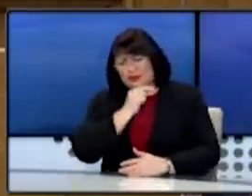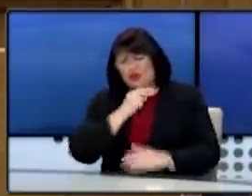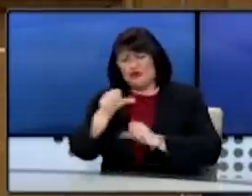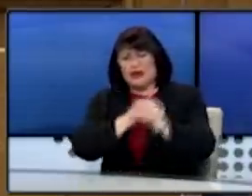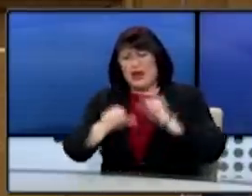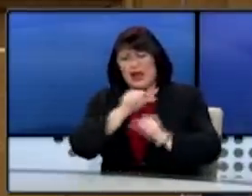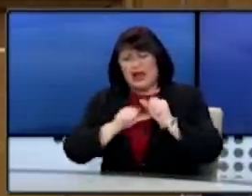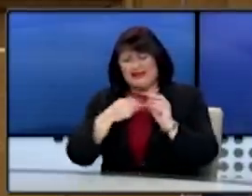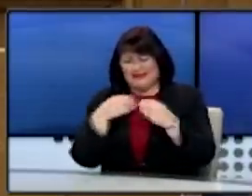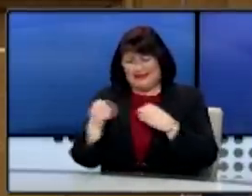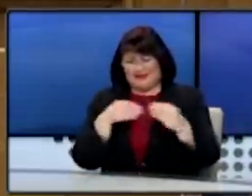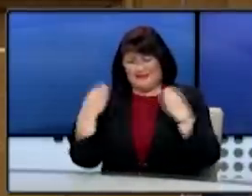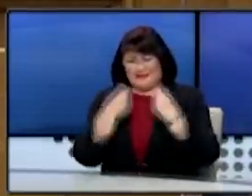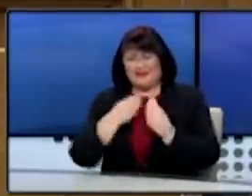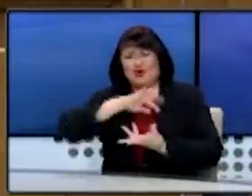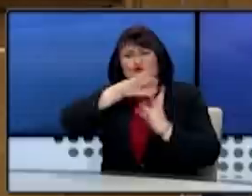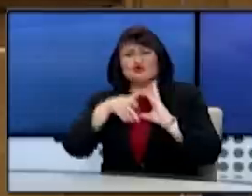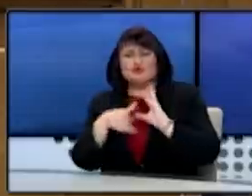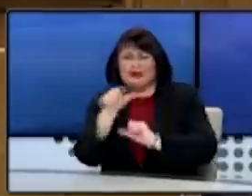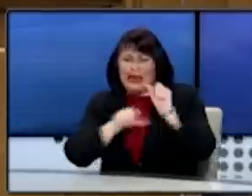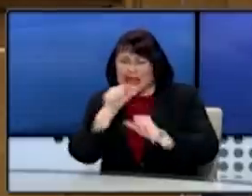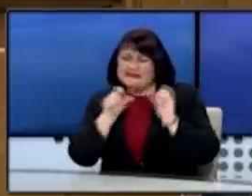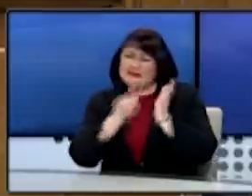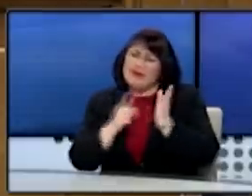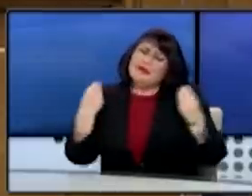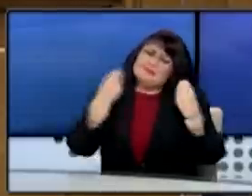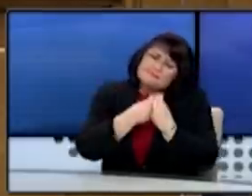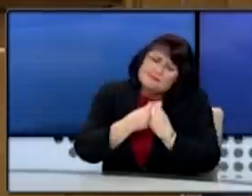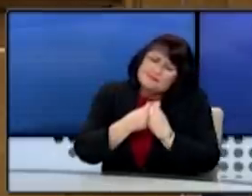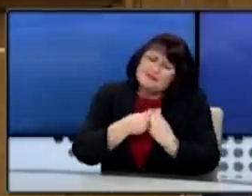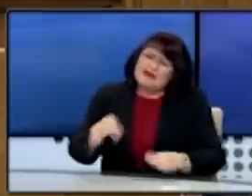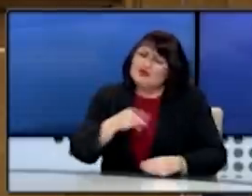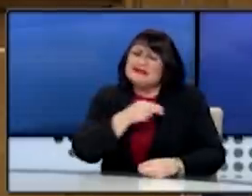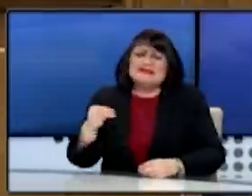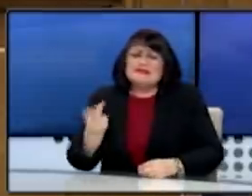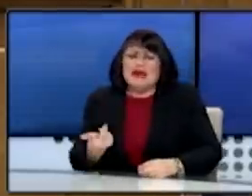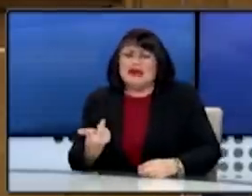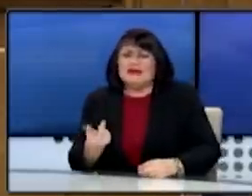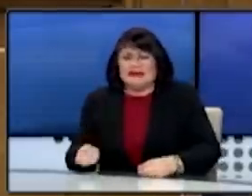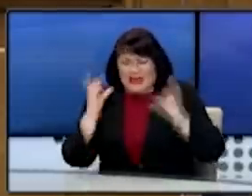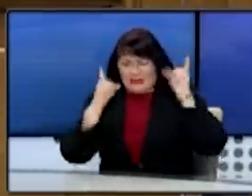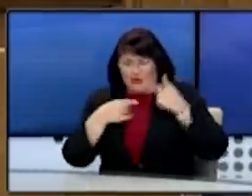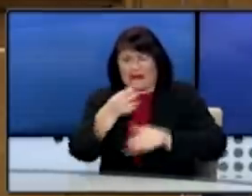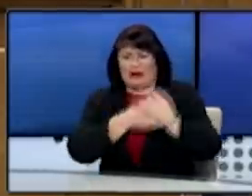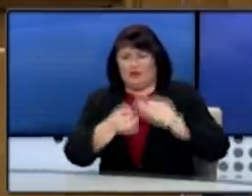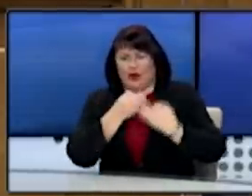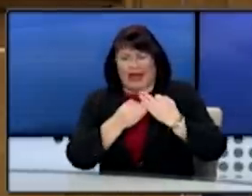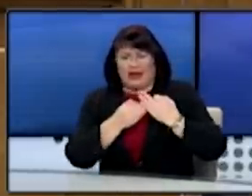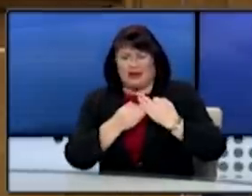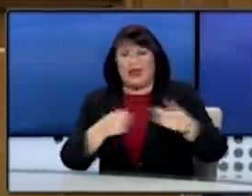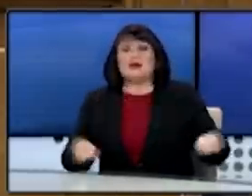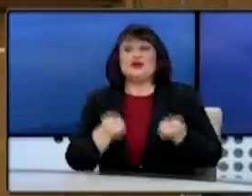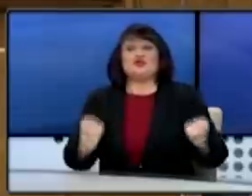η δυνατότητα προσαρμογής σε έναν κόσμο που αλλάζει. Τι σημαίνει όμως αυτό που λέει η Νέα Δημοκρατία για